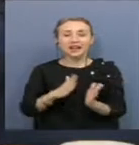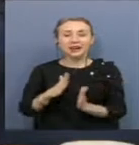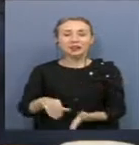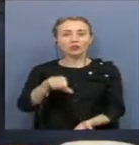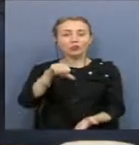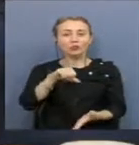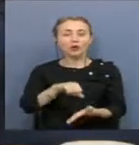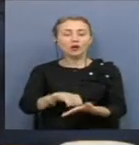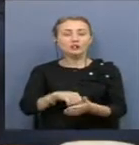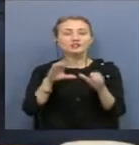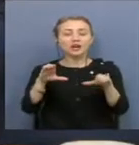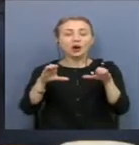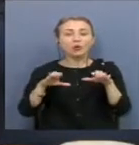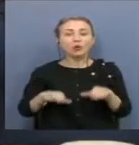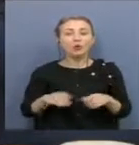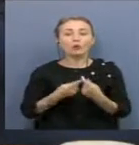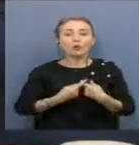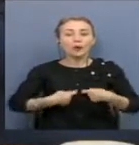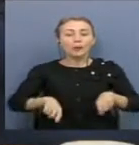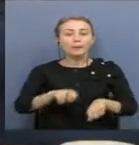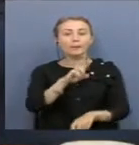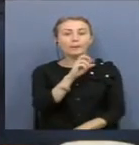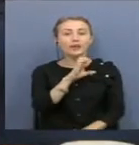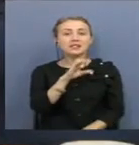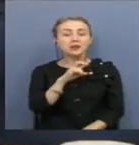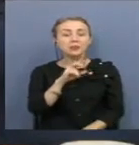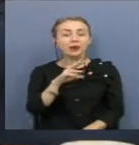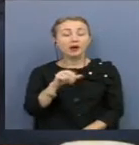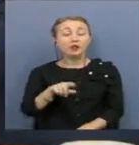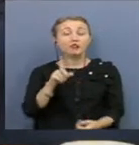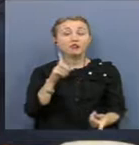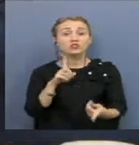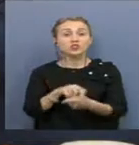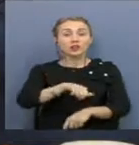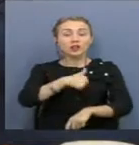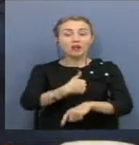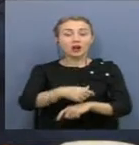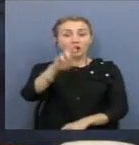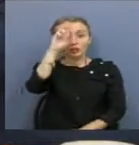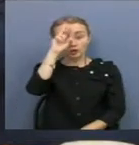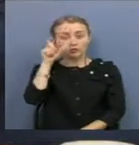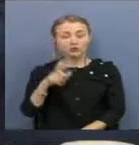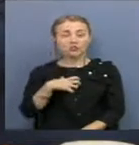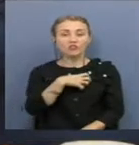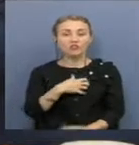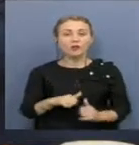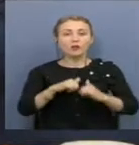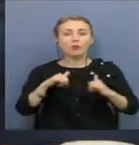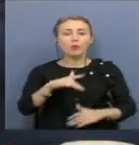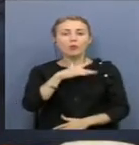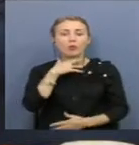атқарушы Асқар Бейсенбаевты қабылдады. Кездесу барысында Беларусь Республикасымен көп жақты ынтымақтастықты одан әрі дамытуға